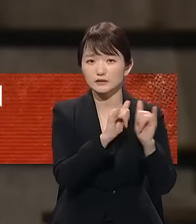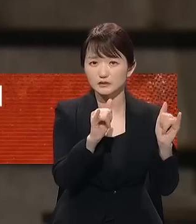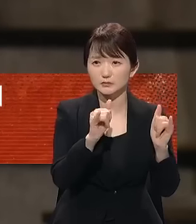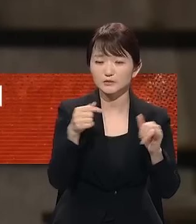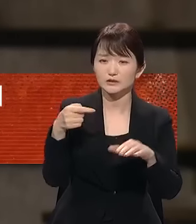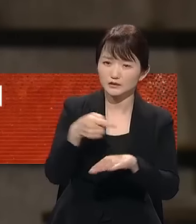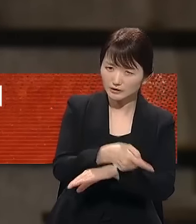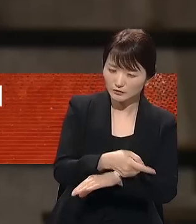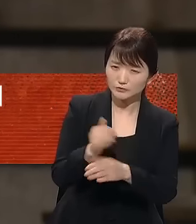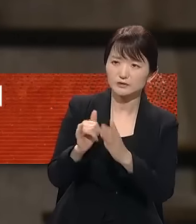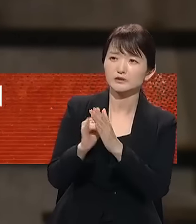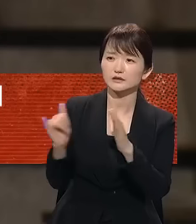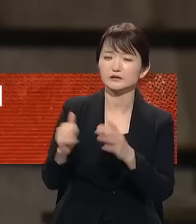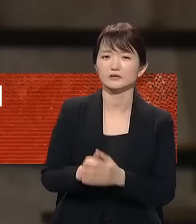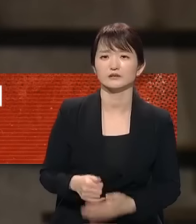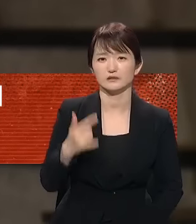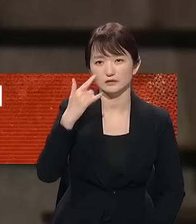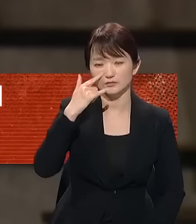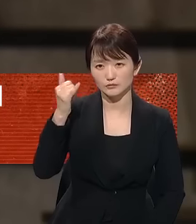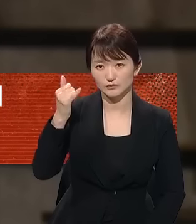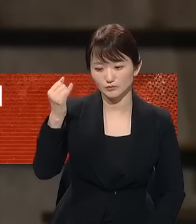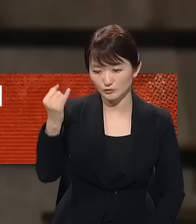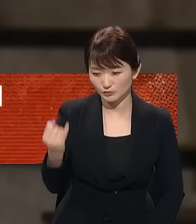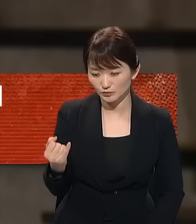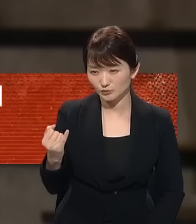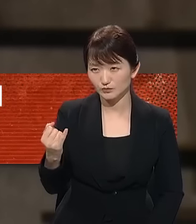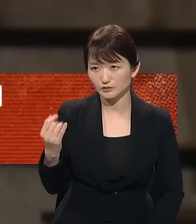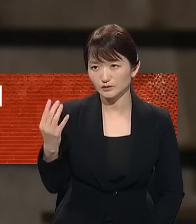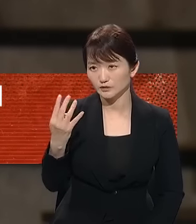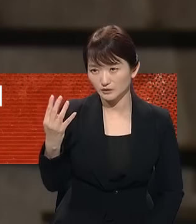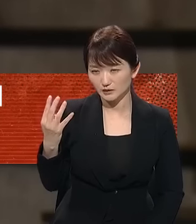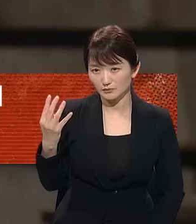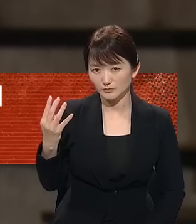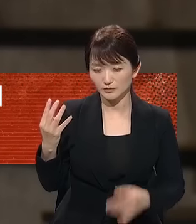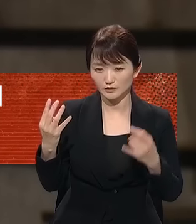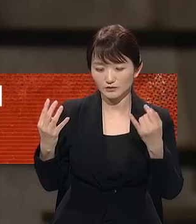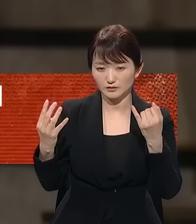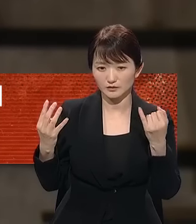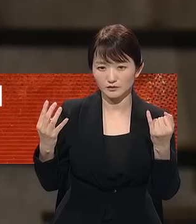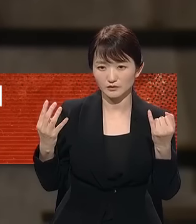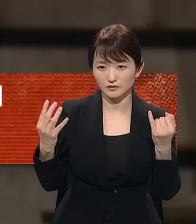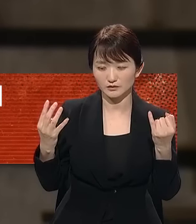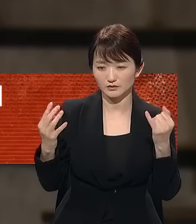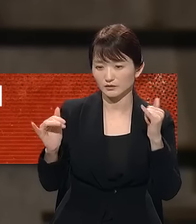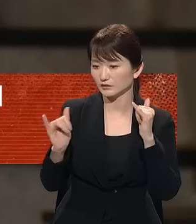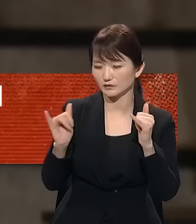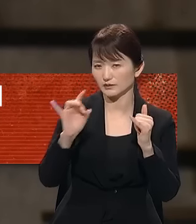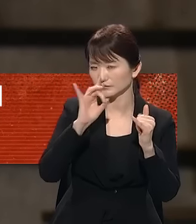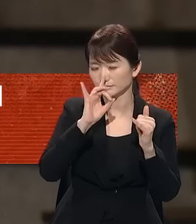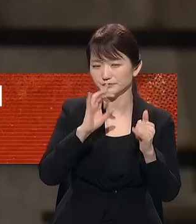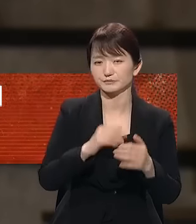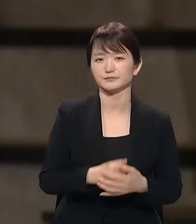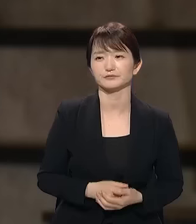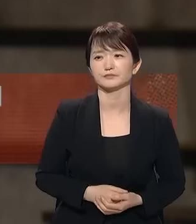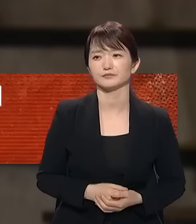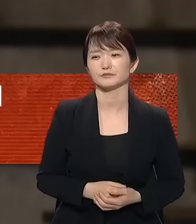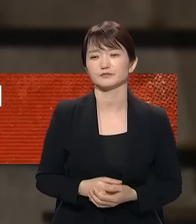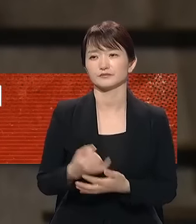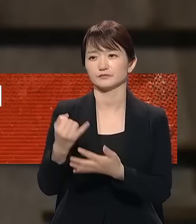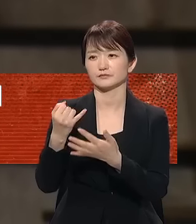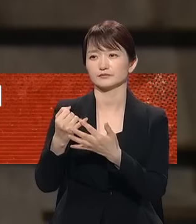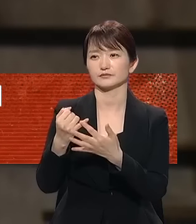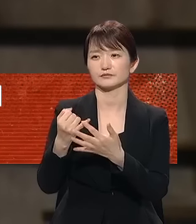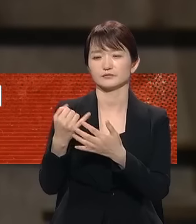나머지 가족, 부모하고 동생들은 다 이제 그쪽에서 연락이 다 끊겼다라고 하는데 실제로 이제 그 뭐 둘째 같은